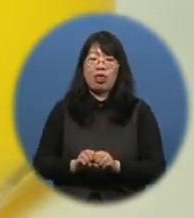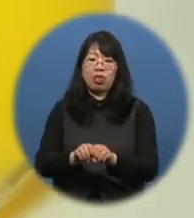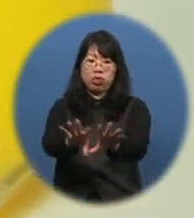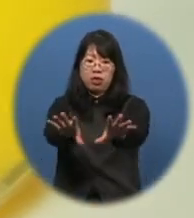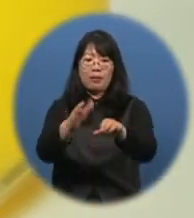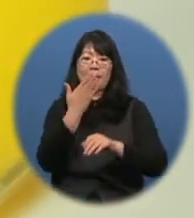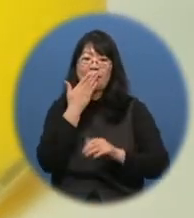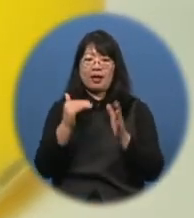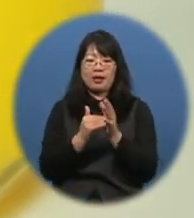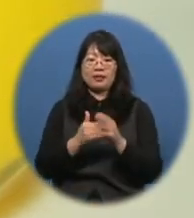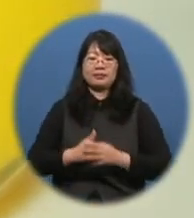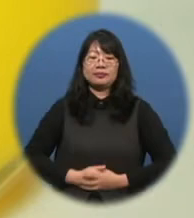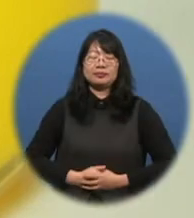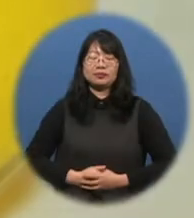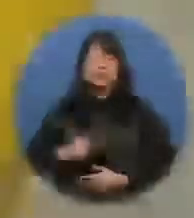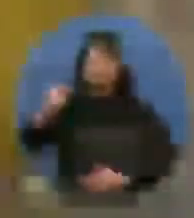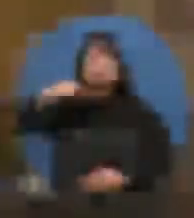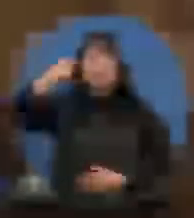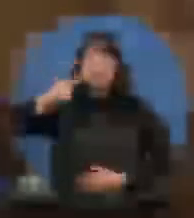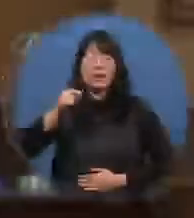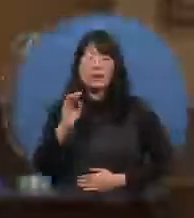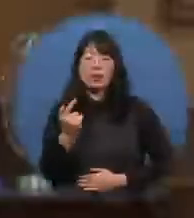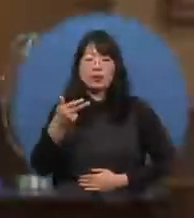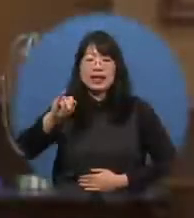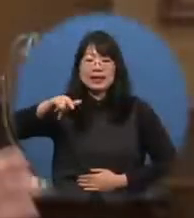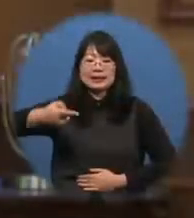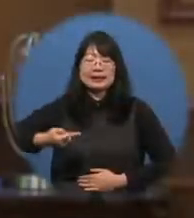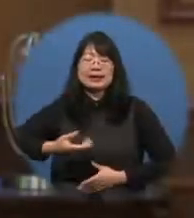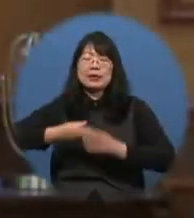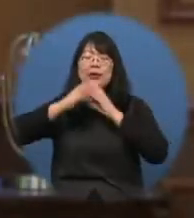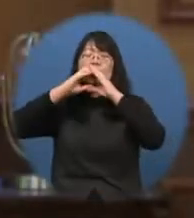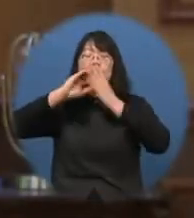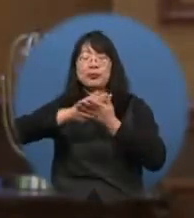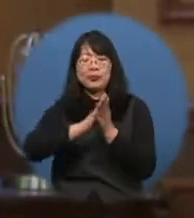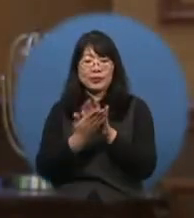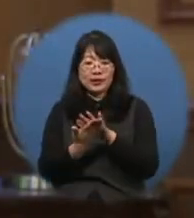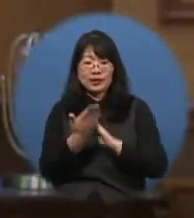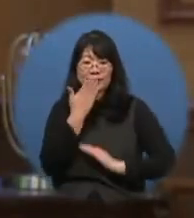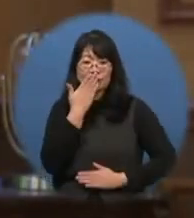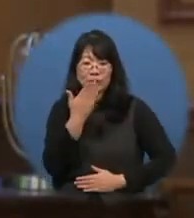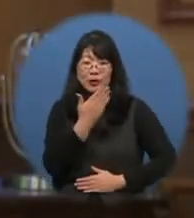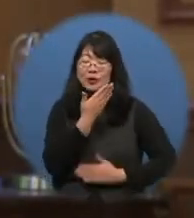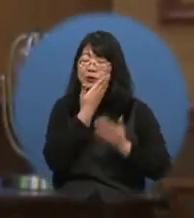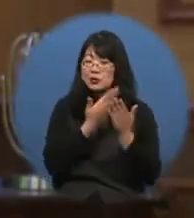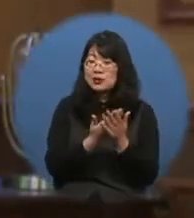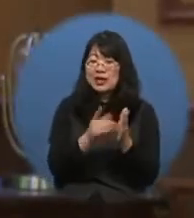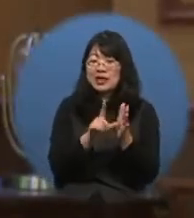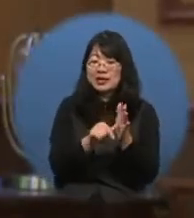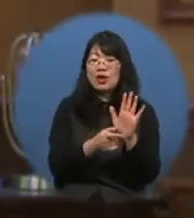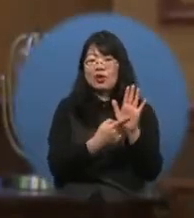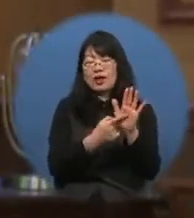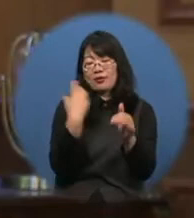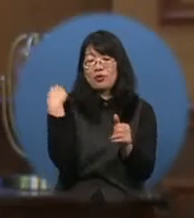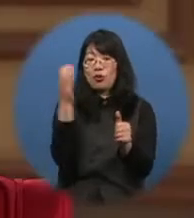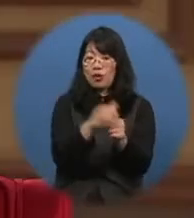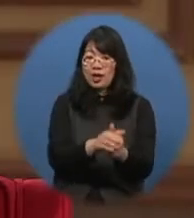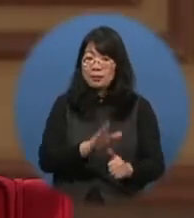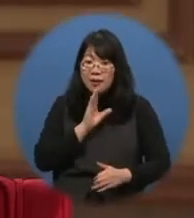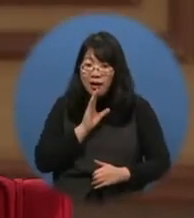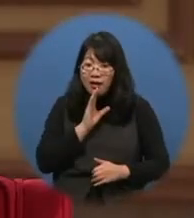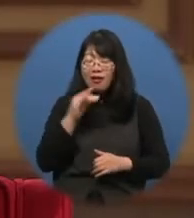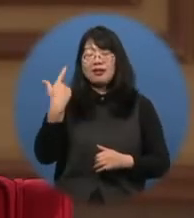뻗어나갈 수가 있었죠. 네. 그 다음에 이제 오렌지를 마시는 걸로 전환시킨 결정적 계기가 광고의 역할이었다.